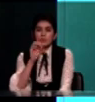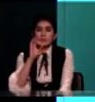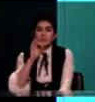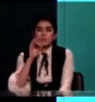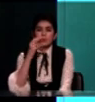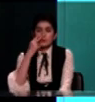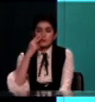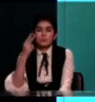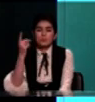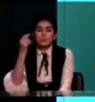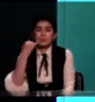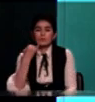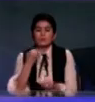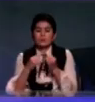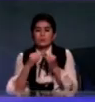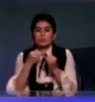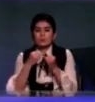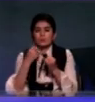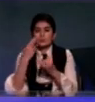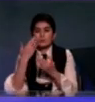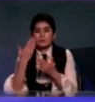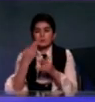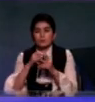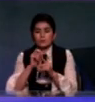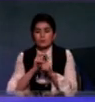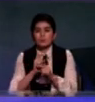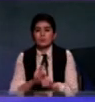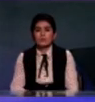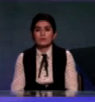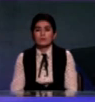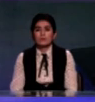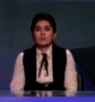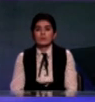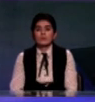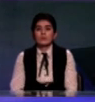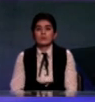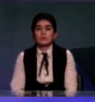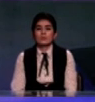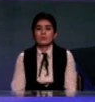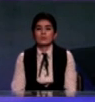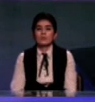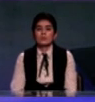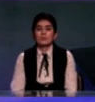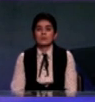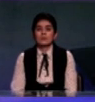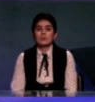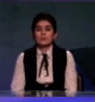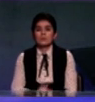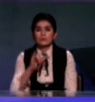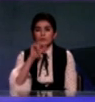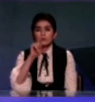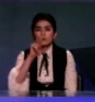органов, посмотрите, желтым показано у вас, надглоточные ганглии, подглоточные ганглии. Ганглии – это